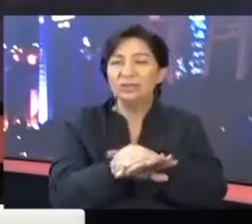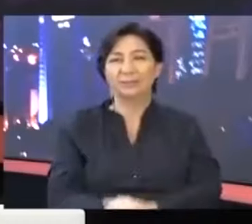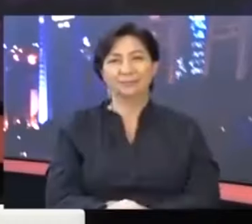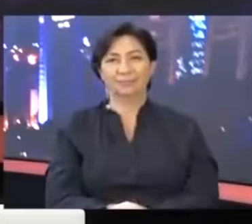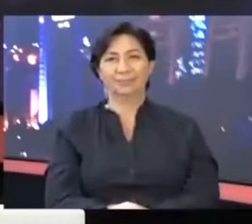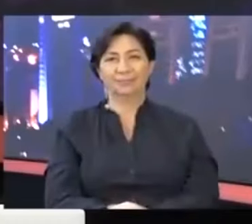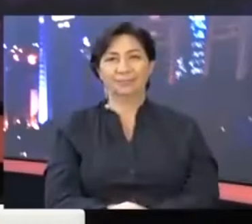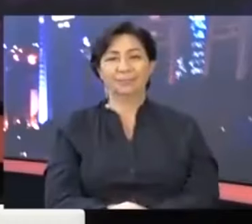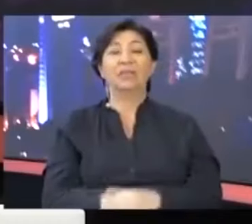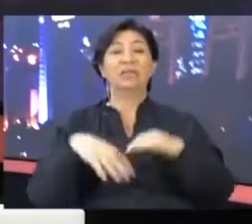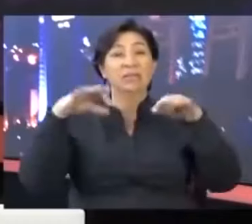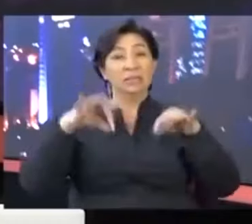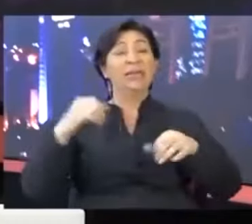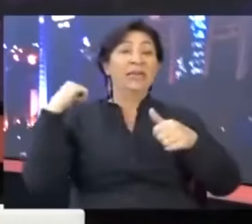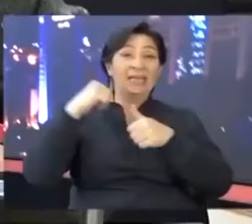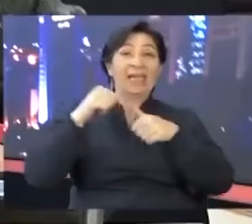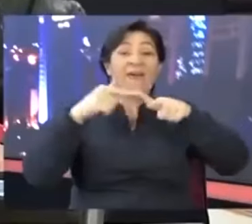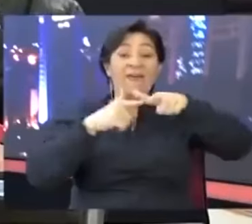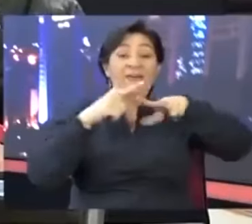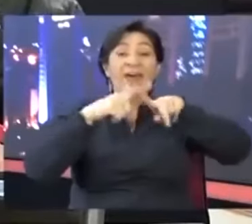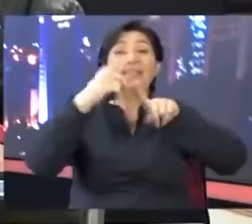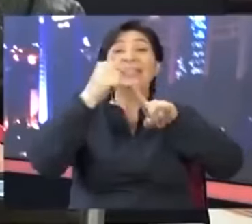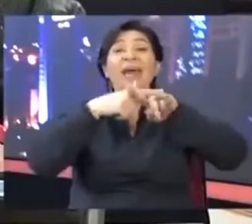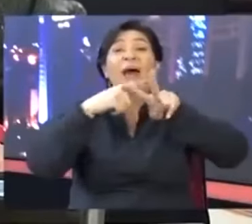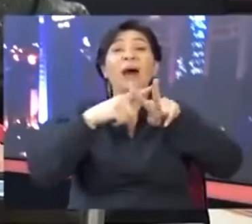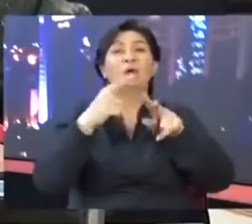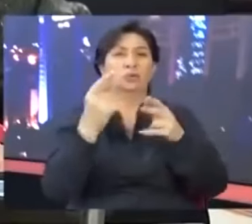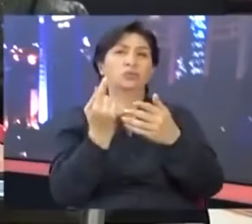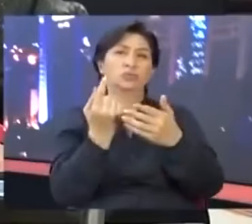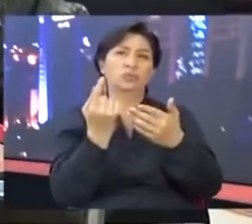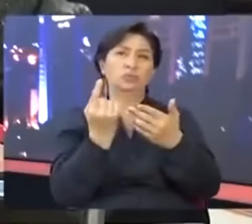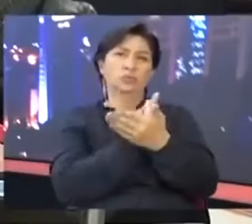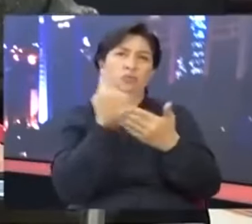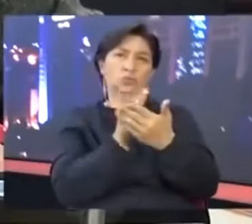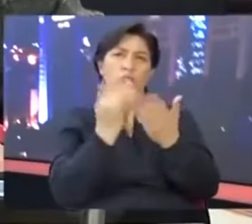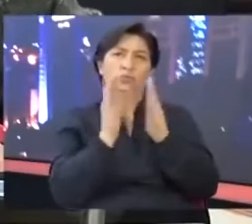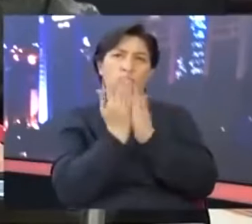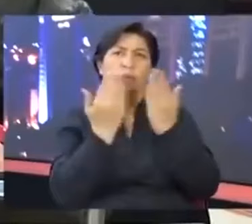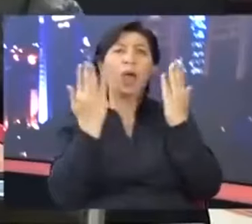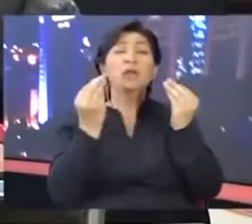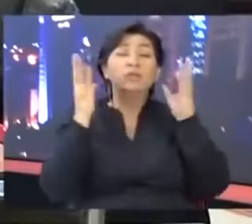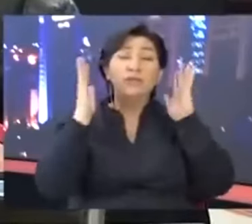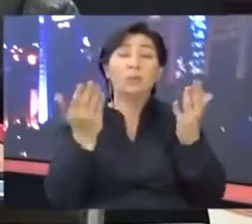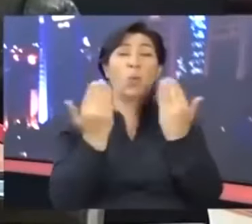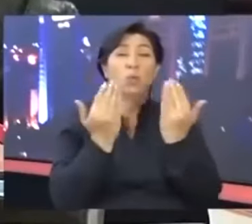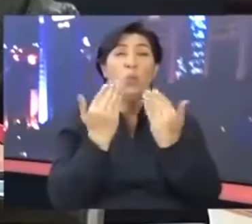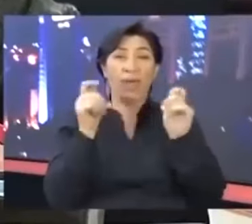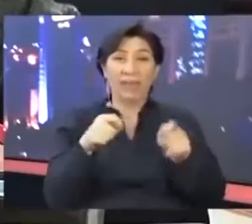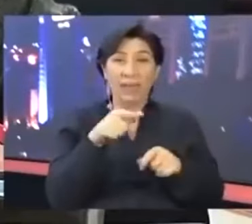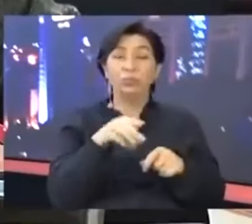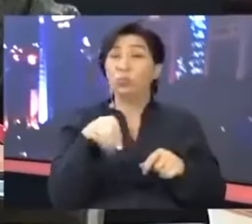günümüzde şimdi yine Fatiha suresinden bu Fatiha suresini Eee zaten bugünün e önemine de